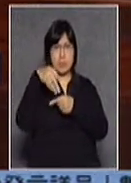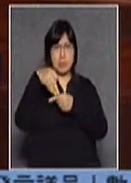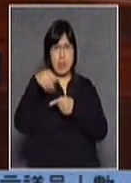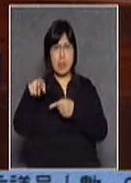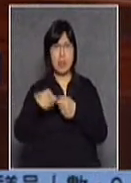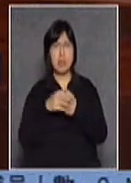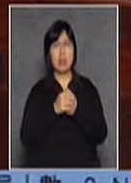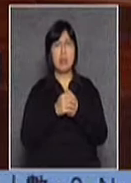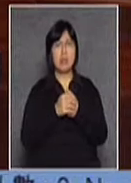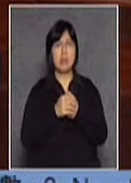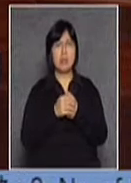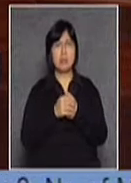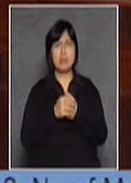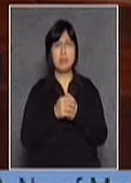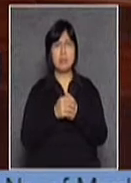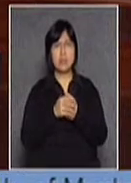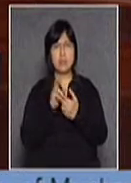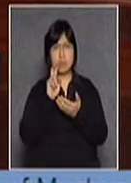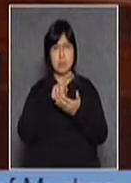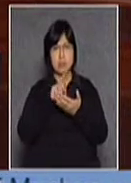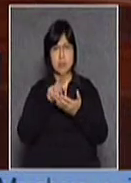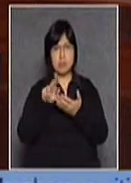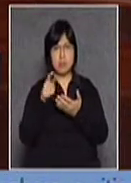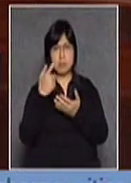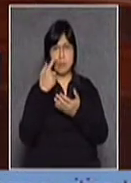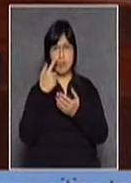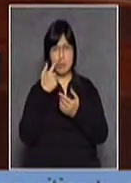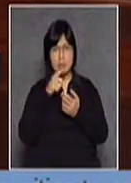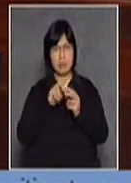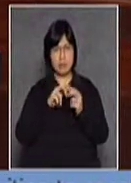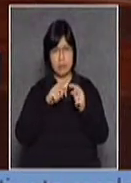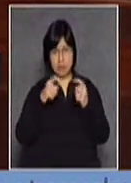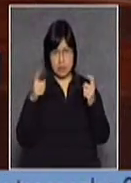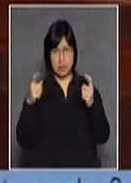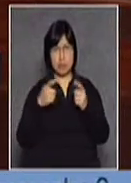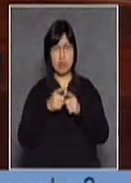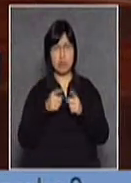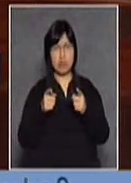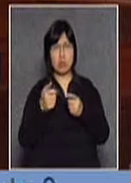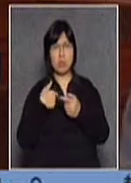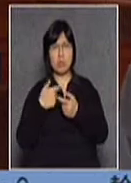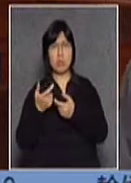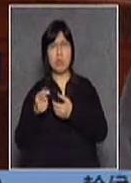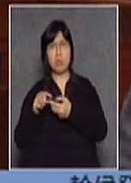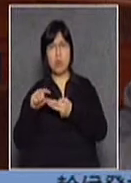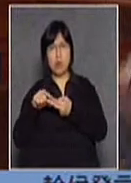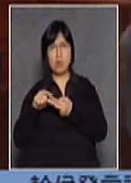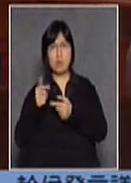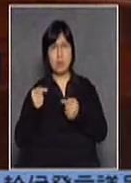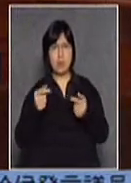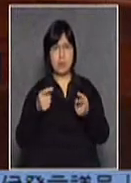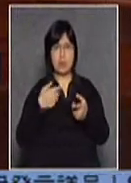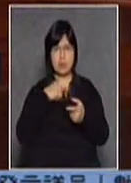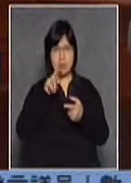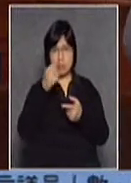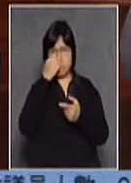嘛？咁你睇翻呢個嘅新城就係長實和旺角佔一半啦，你睇到即係連串香港嘅